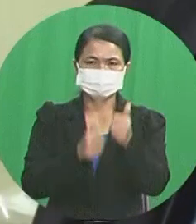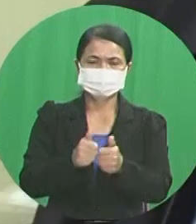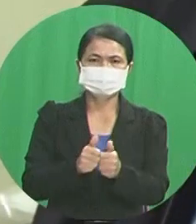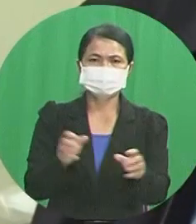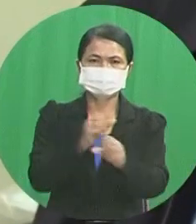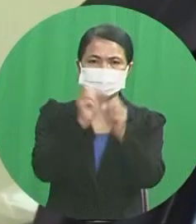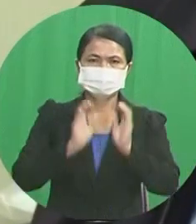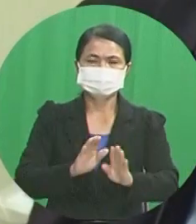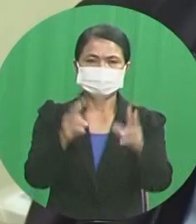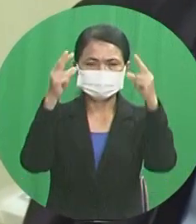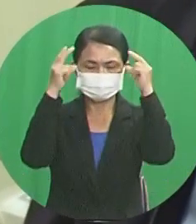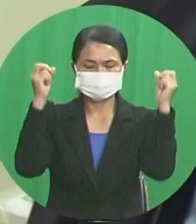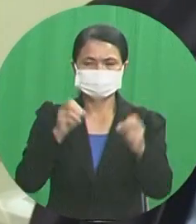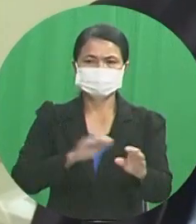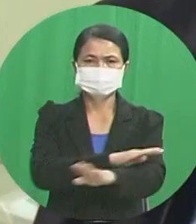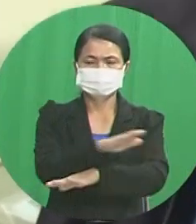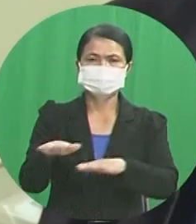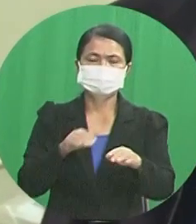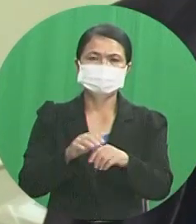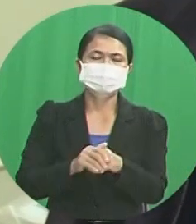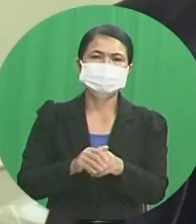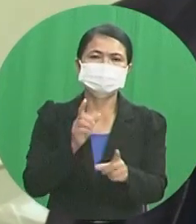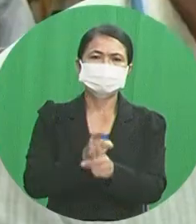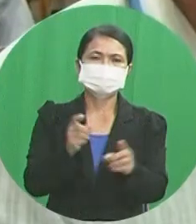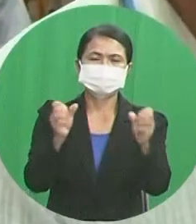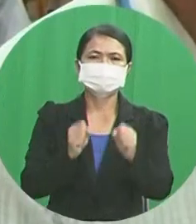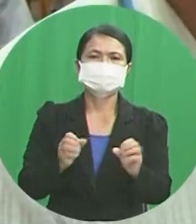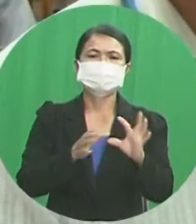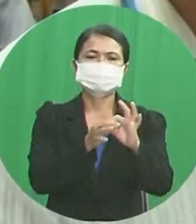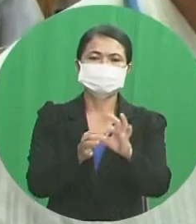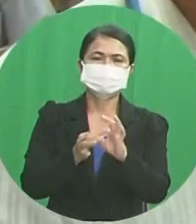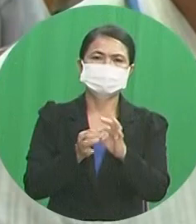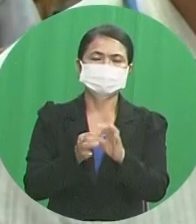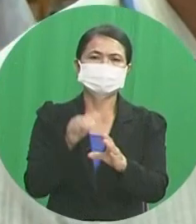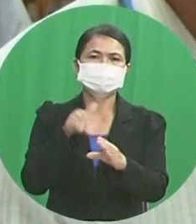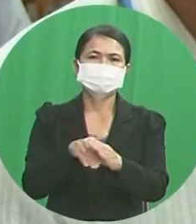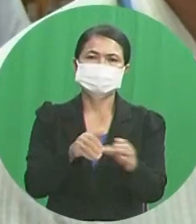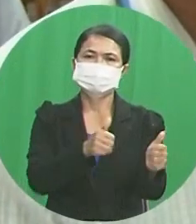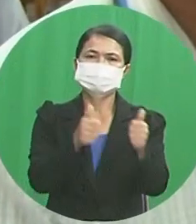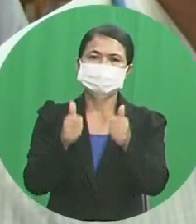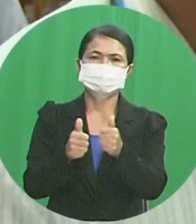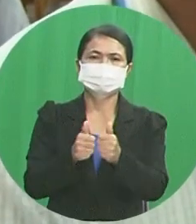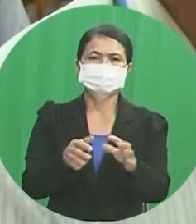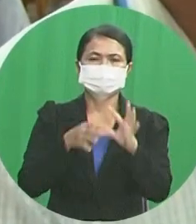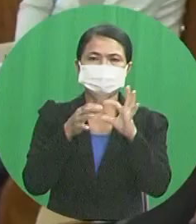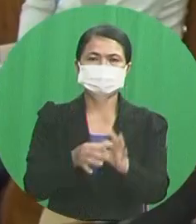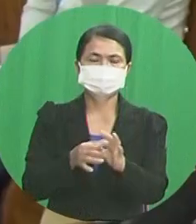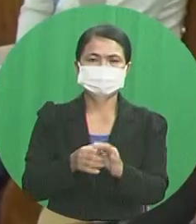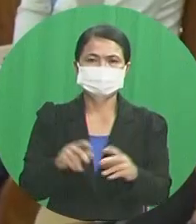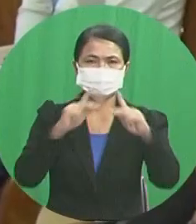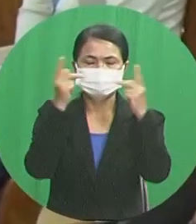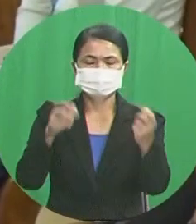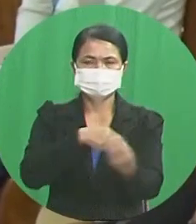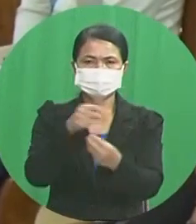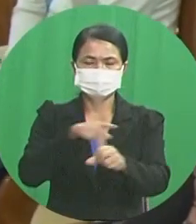បានជំរុញដល់មន្ត្រីគ្រប់ផ្នែកត្រូវពង្រឹងសាមគ្គីភាពផ្ទៃក្នុងឲ្យបានល្អមានកិច្ចសហការជាមួយមន្ត្រីជំនាញ